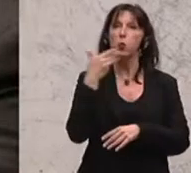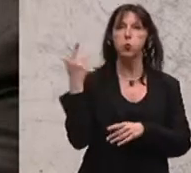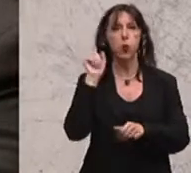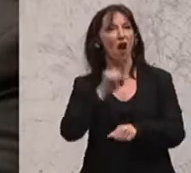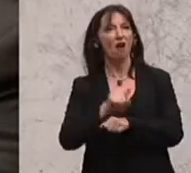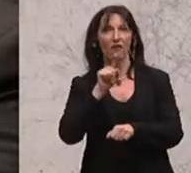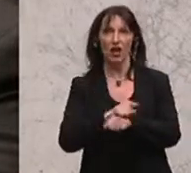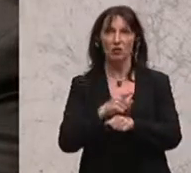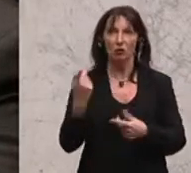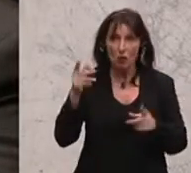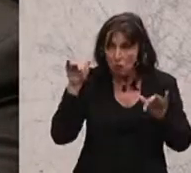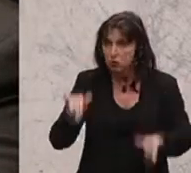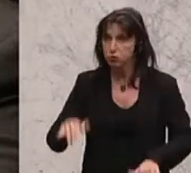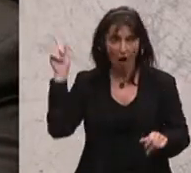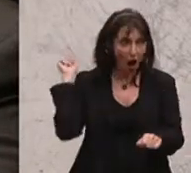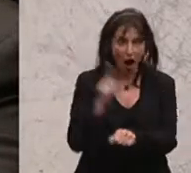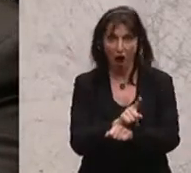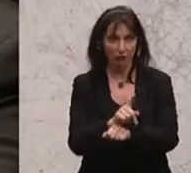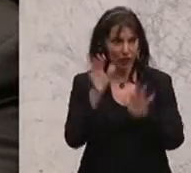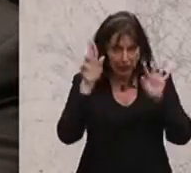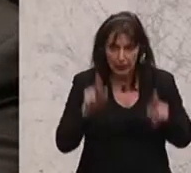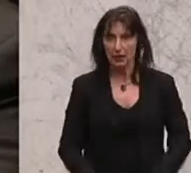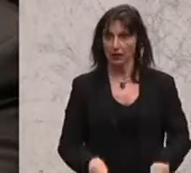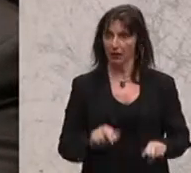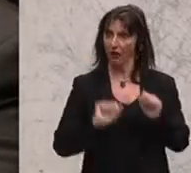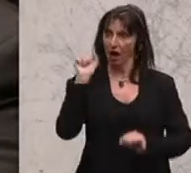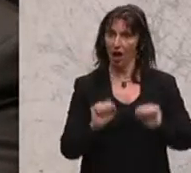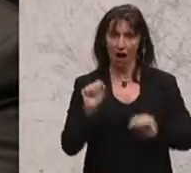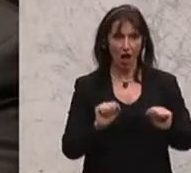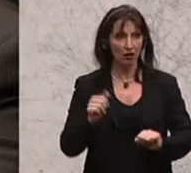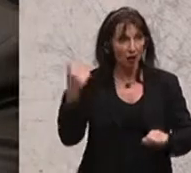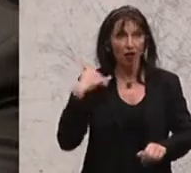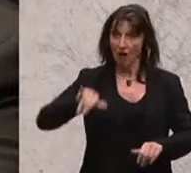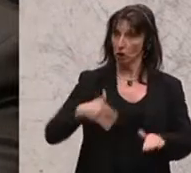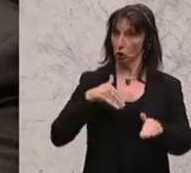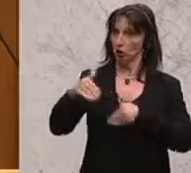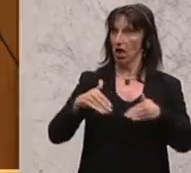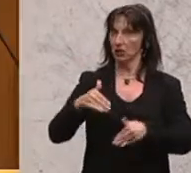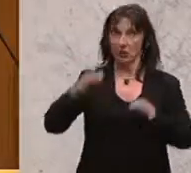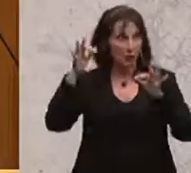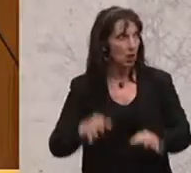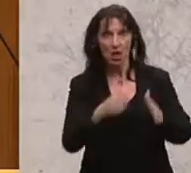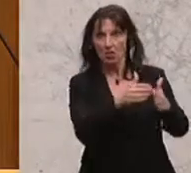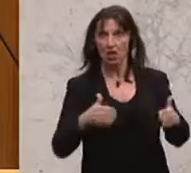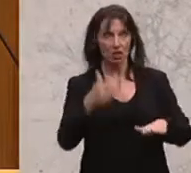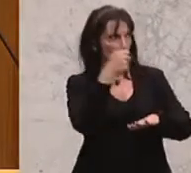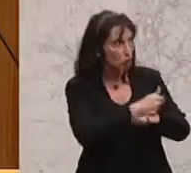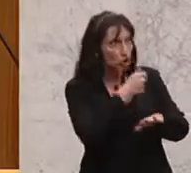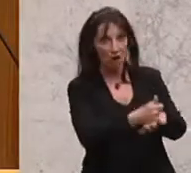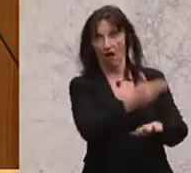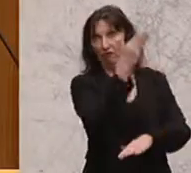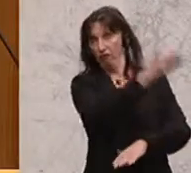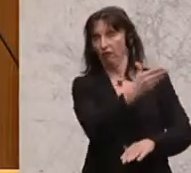Sie müssen eine Weisung erteilen, dass die korrekt vorgehen, so wie der Herr Justizminister im Übrigen. Die Herren Sektionschefs stecken